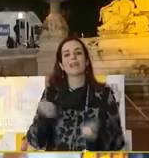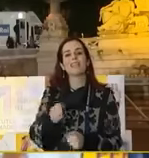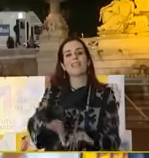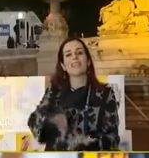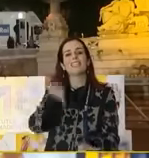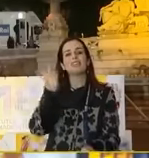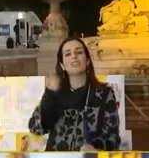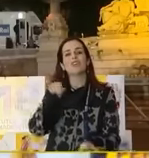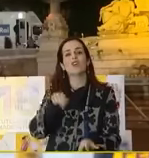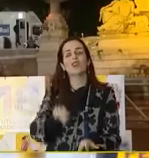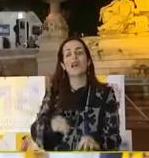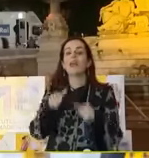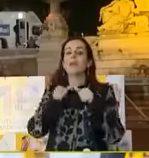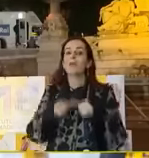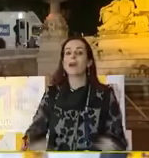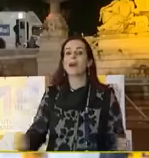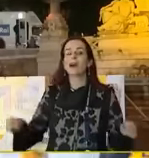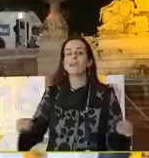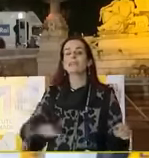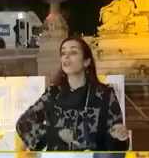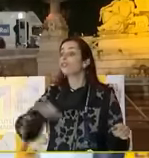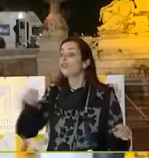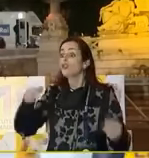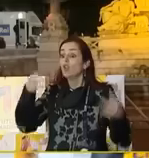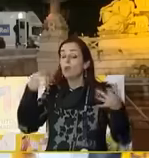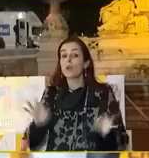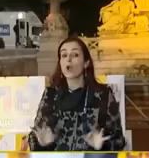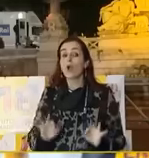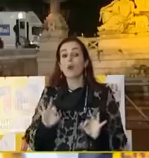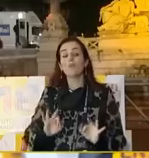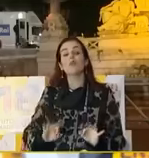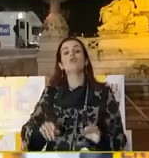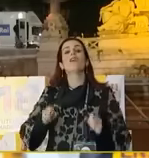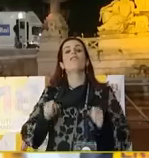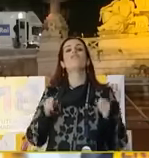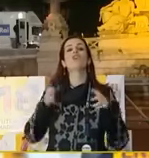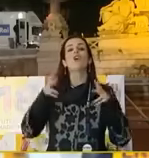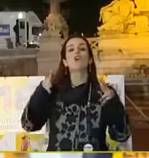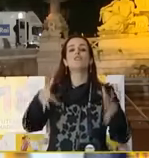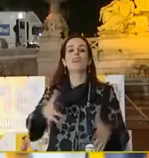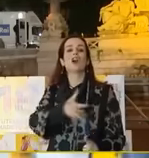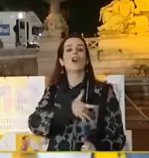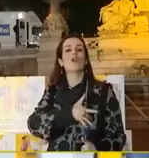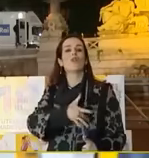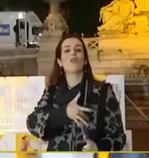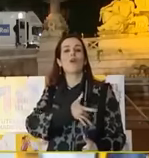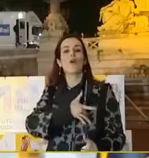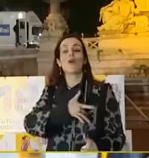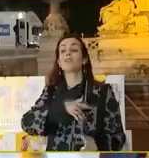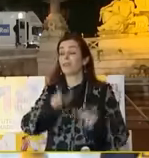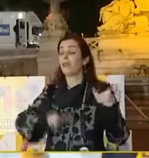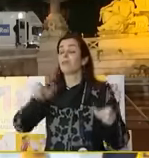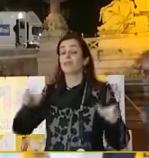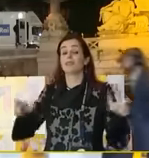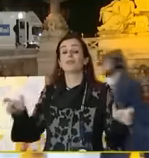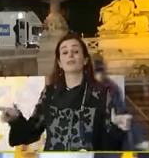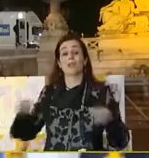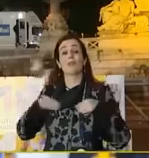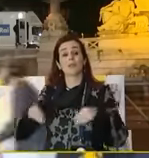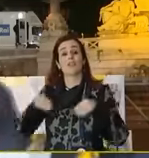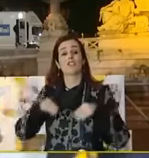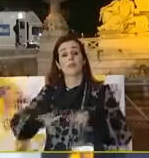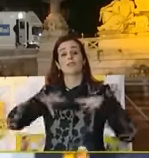solo sulla volontà, le gambe, la passione, il cuore delle persone che hanno fatto questa campagna elettorale con